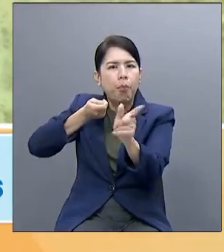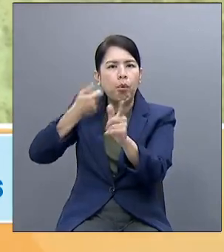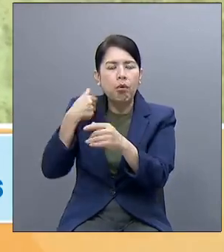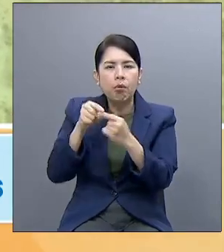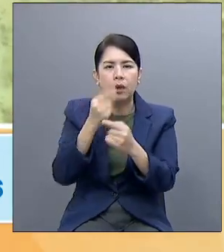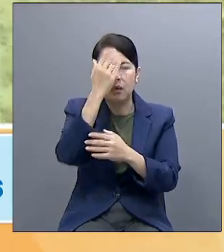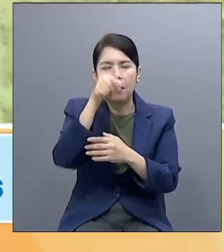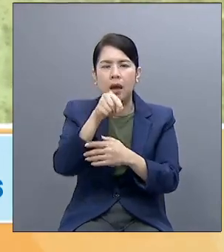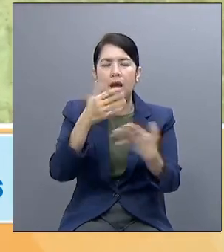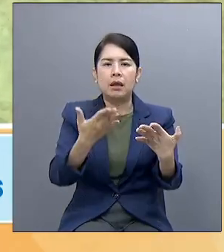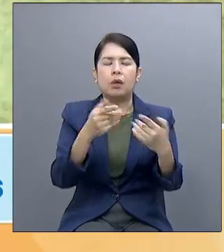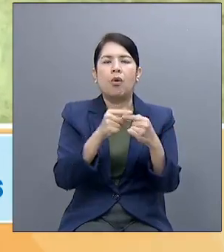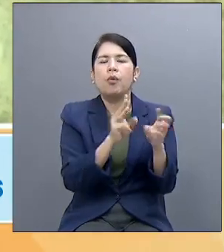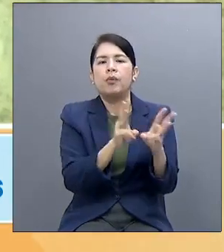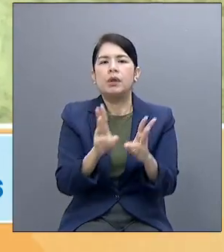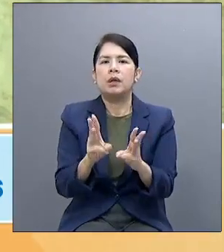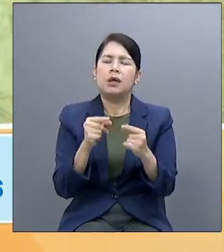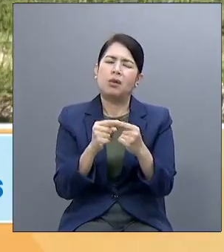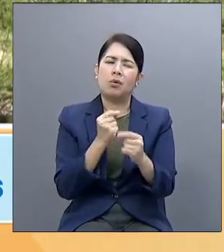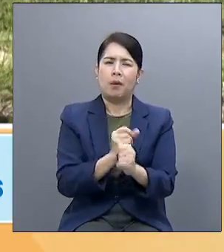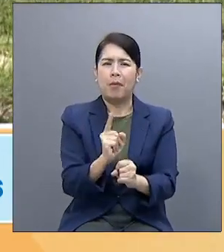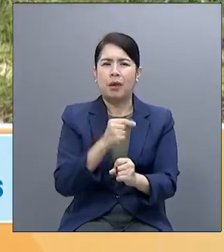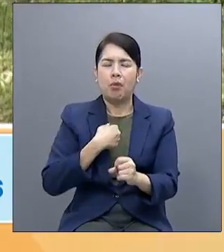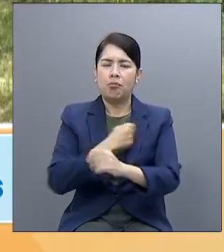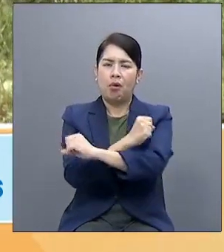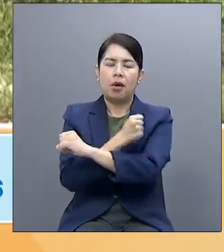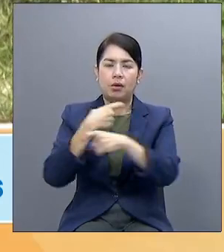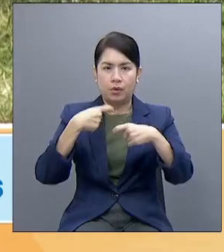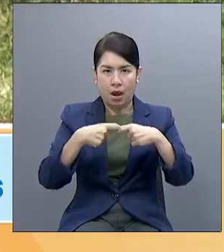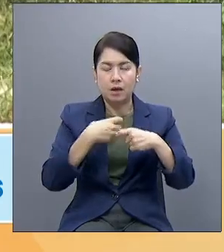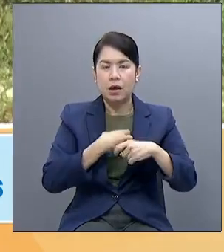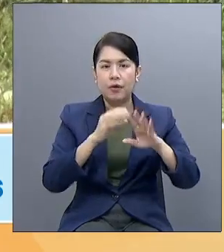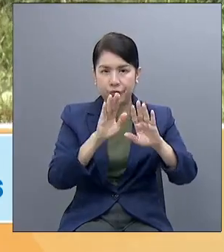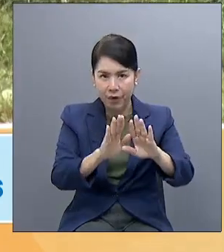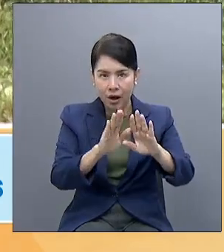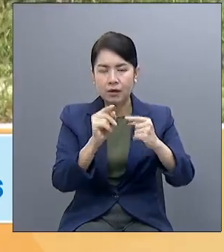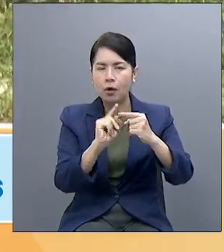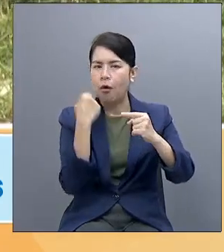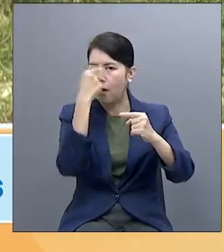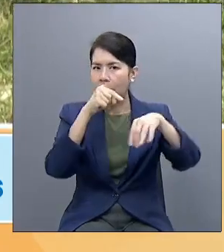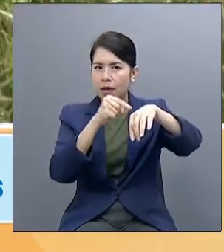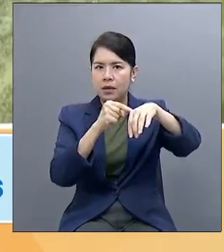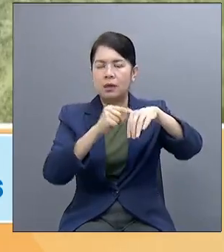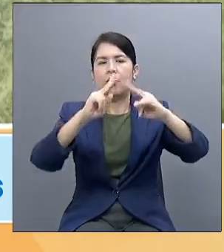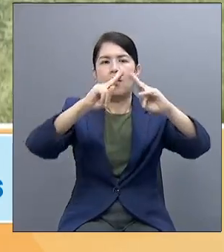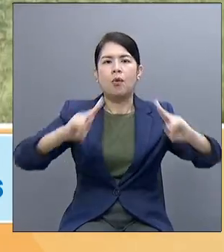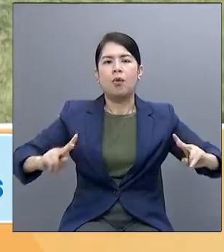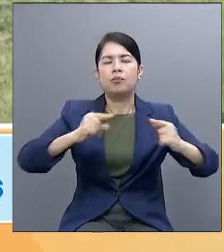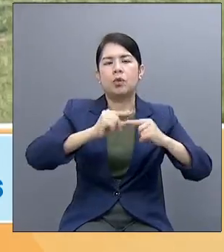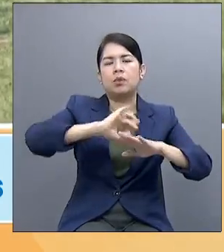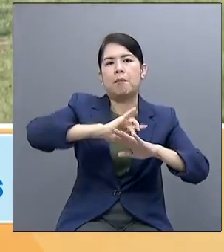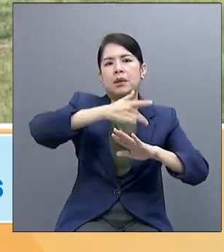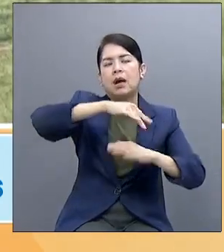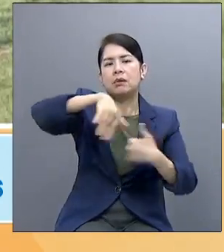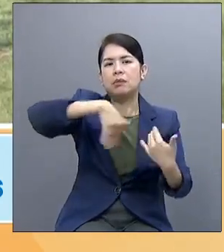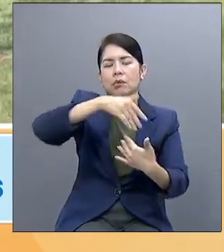ให้หน่วยงานที่เกี่ยวข้องเข้ามาแก้ไขปัญหานะคะแล้วถามว่าหน่วยงานไหนก็คือกรมอุทยานแห่งชาติสัตว์ป่าและพันธุ์พืชอีกนั่นแหละค่ะคุณผู้ชมซึ่งเรื่อง